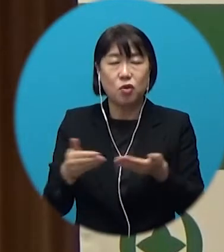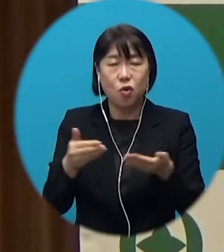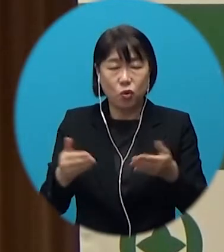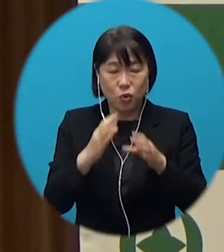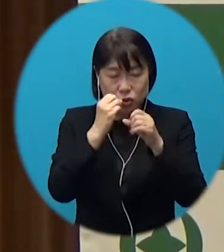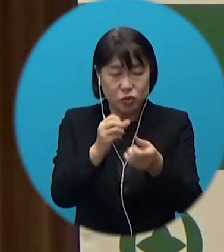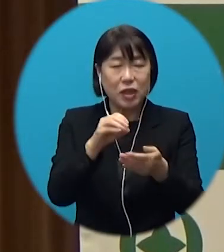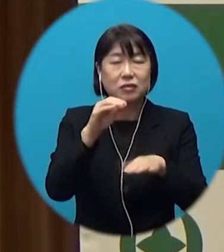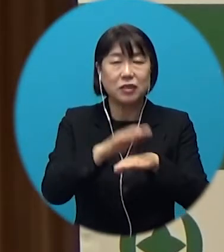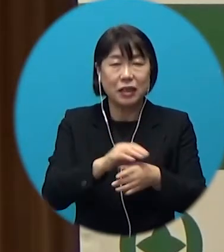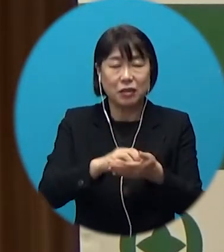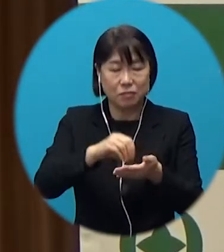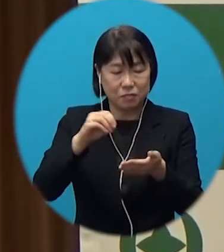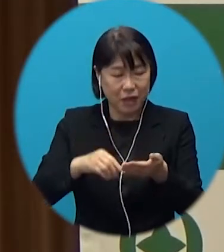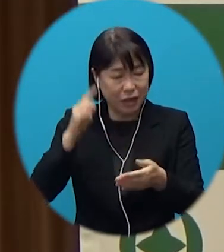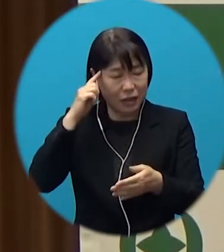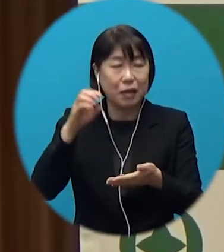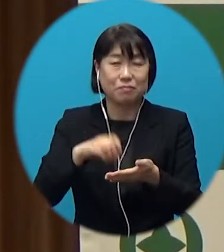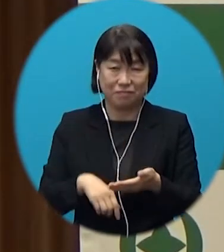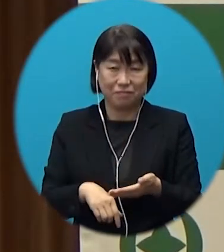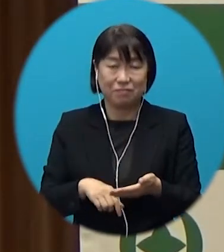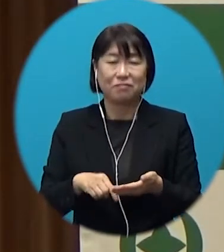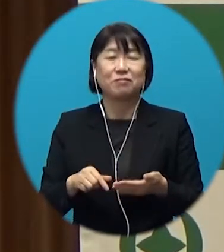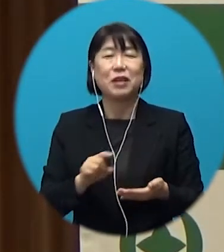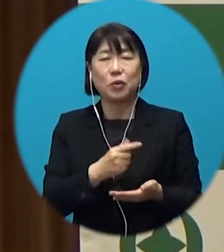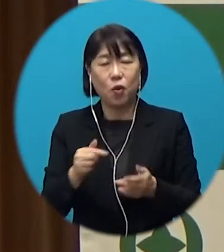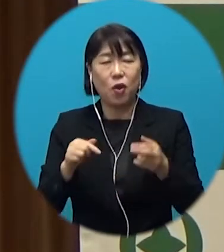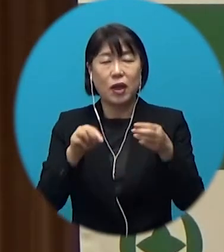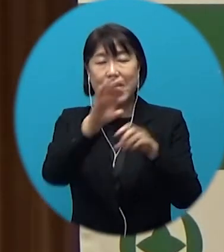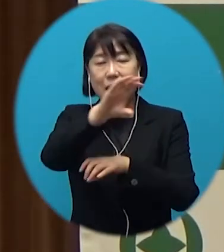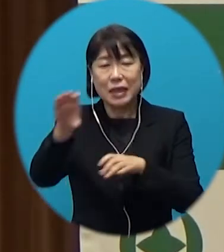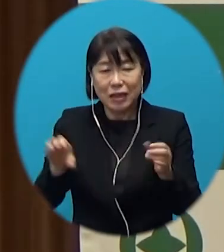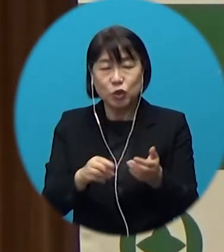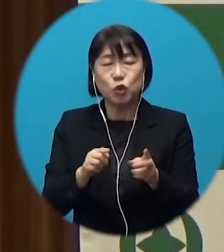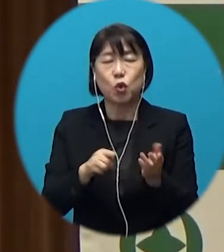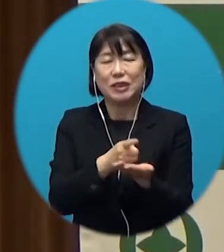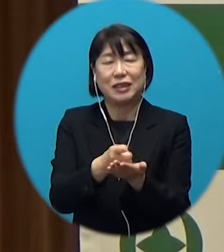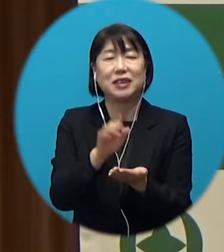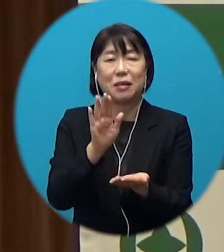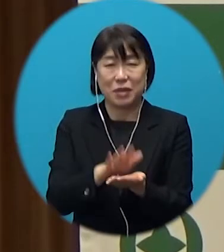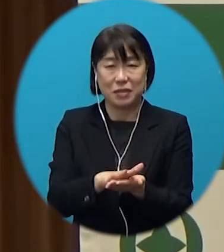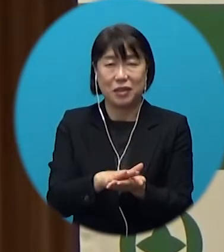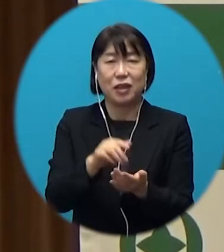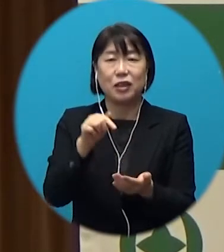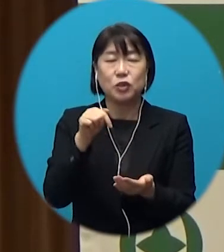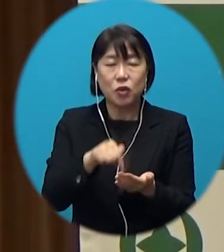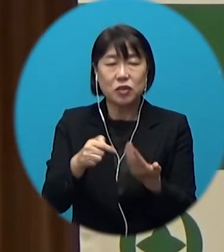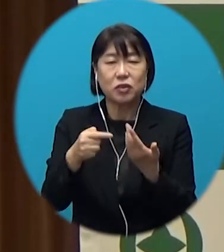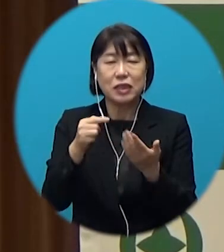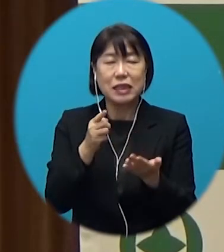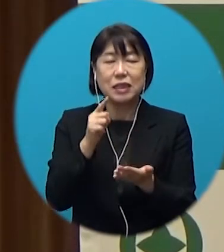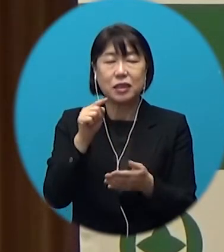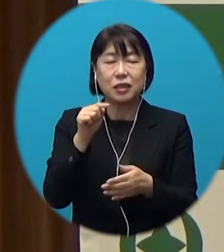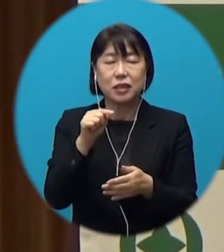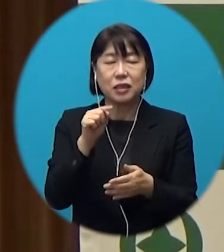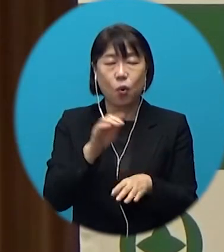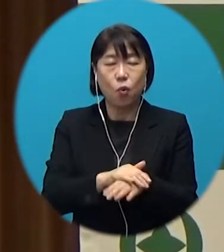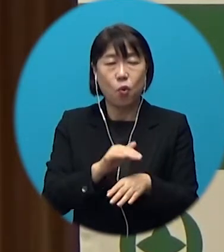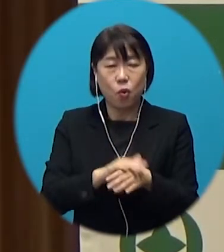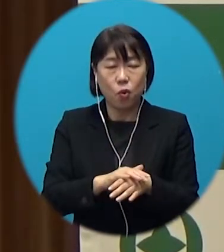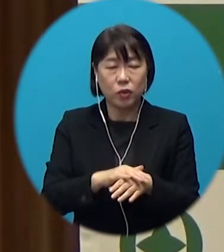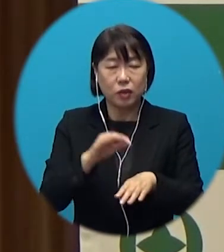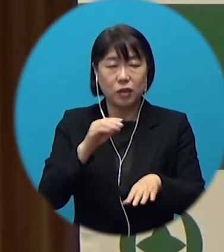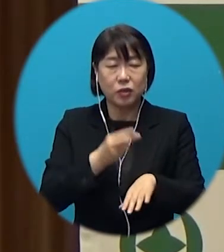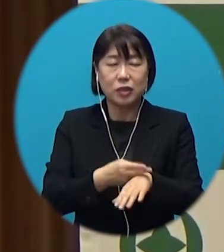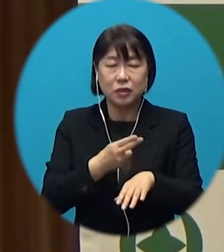つの脱推進をですね、担当しておりしております。そのように視点に沿った手法を伝えながらですね、取り組